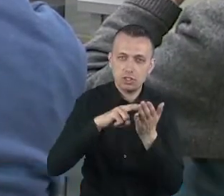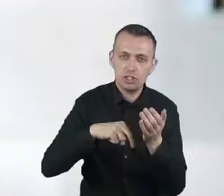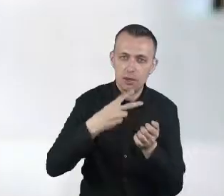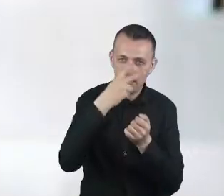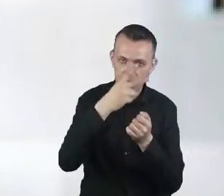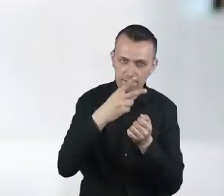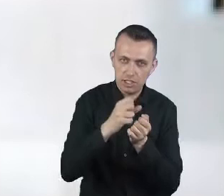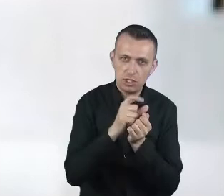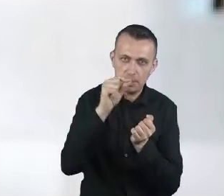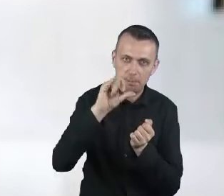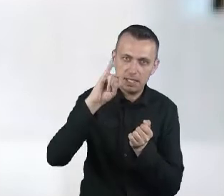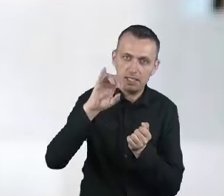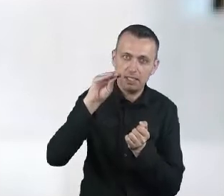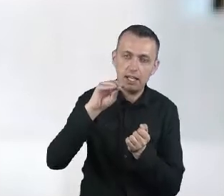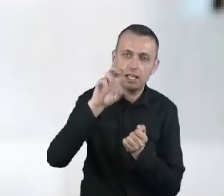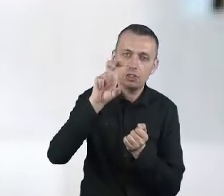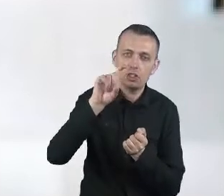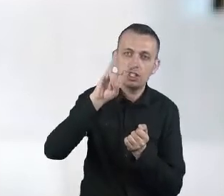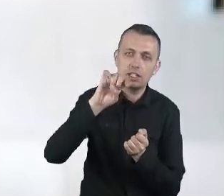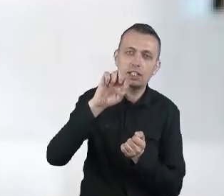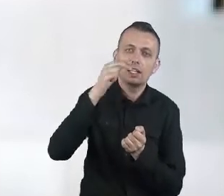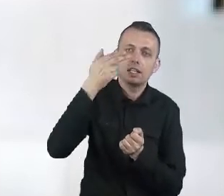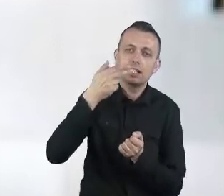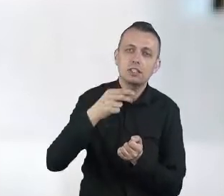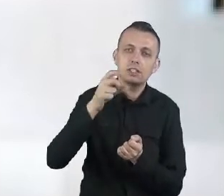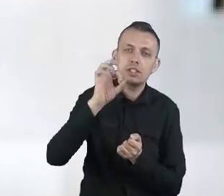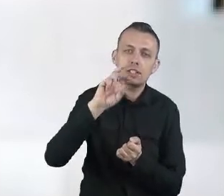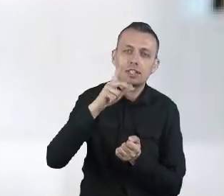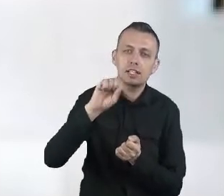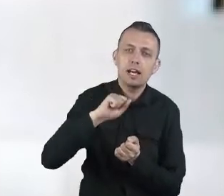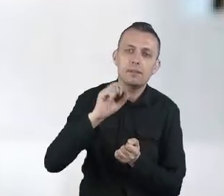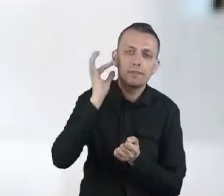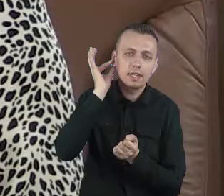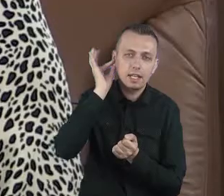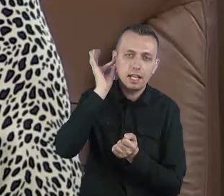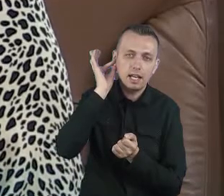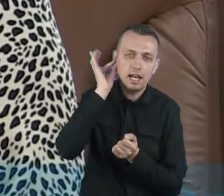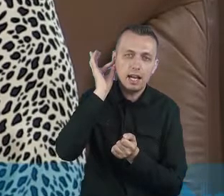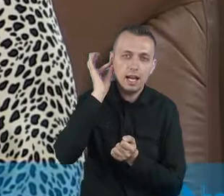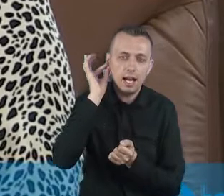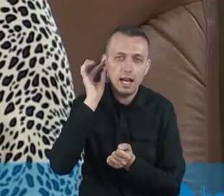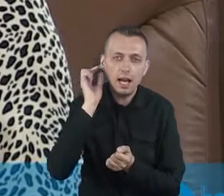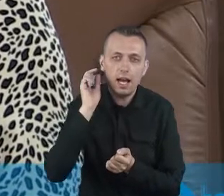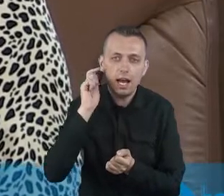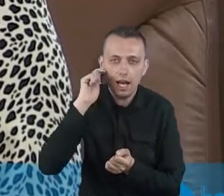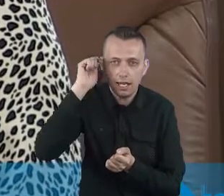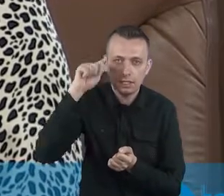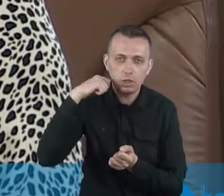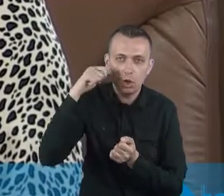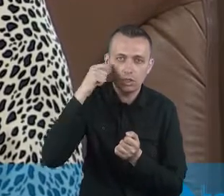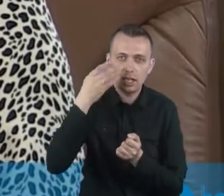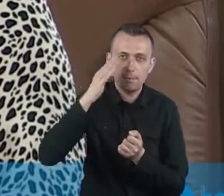Małgorzata Pieczyńska, znana aktorka filmowa i teatralna. Wejściówki do odbioru w czytelni biblioteki. Jako ciekawostkę powiem,